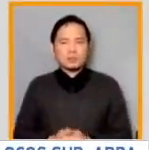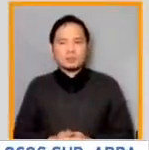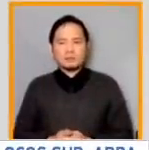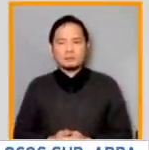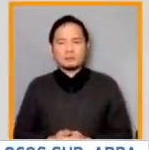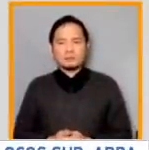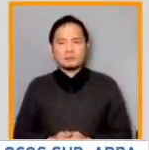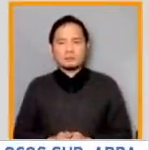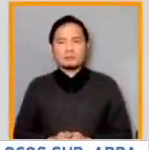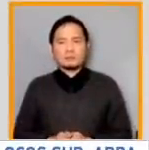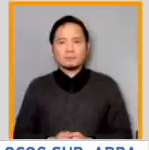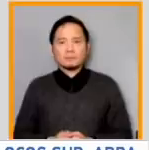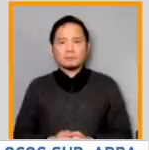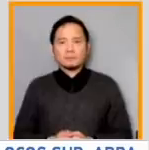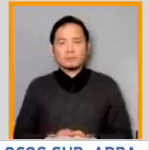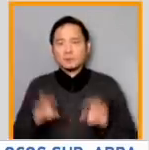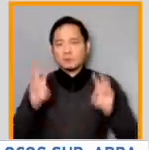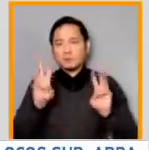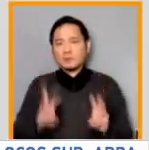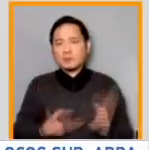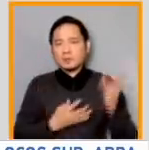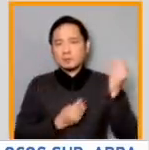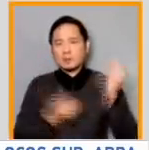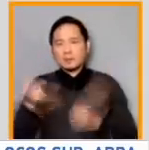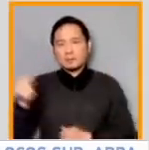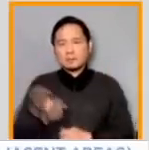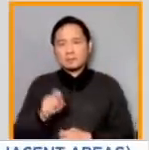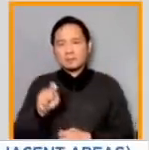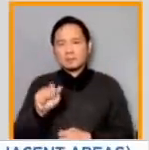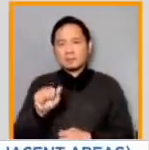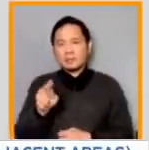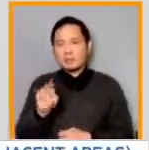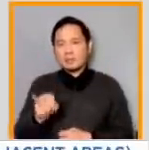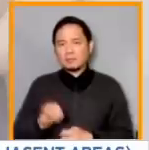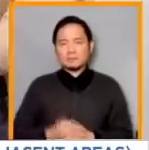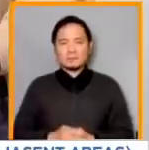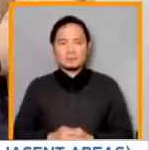resident meteorologist Nathaniel Mangtani Cruz.